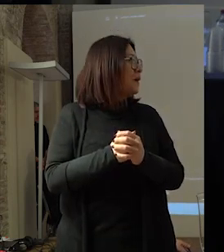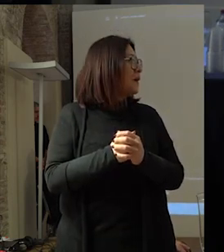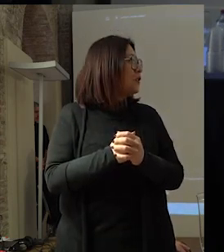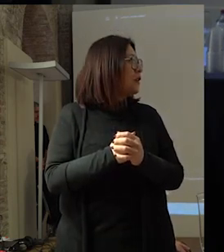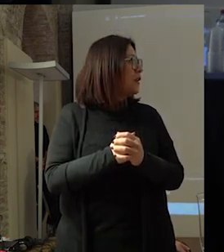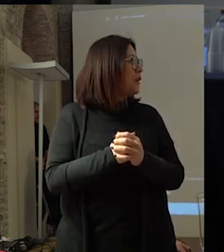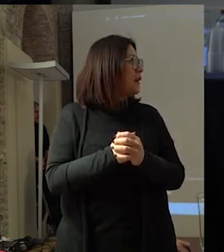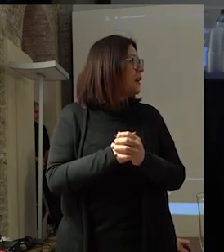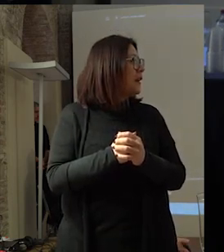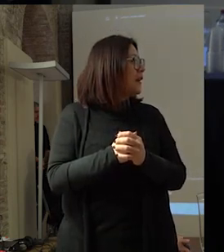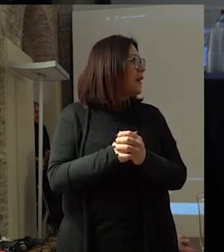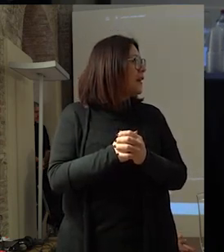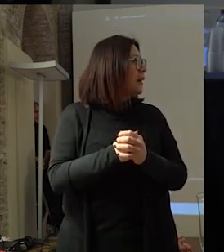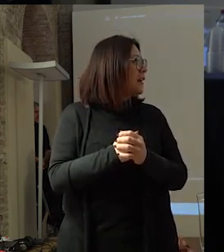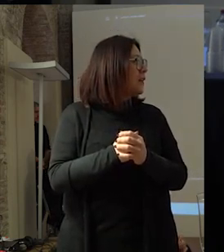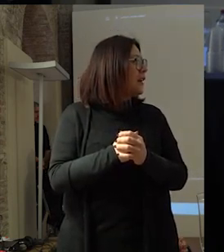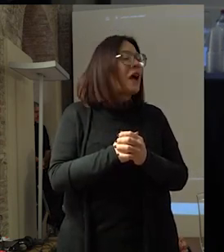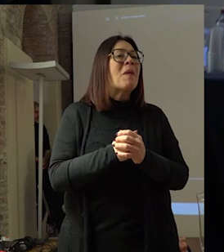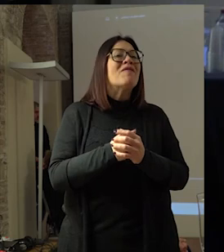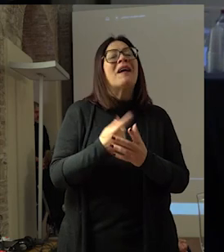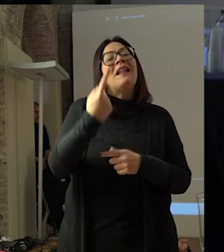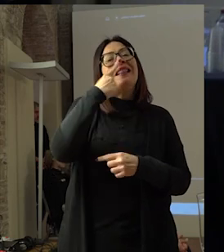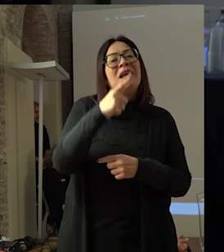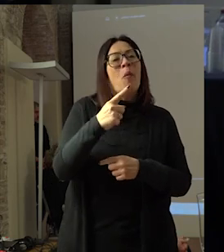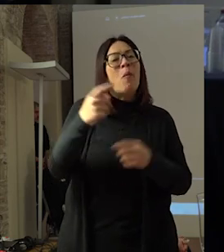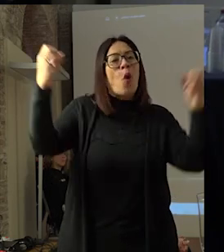che mi ha fatto accendere i riflettori, dicendo